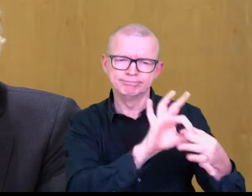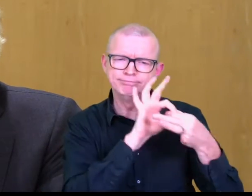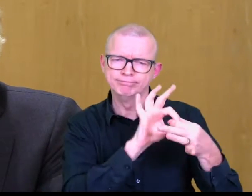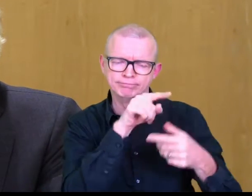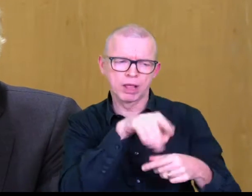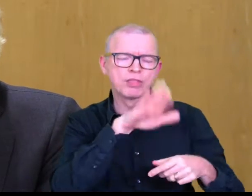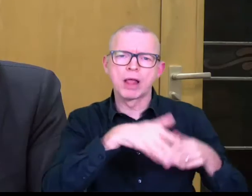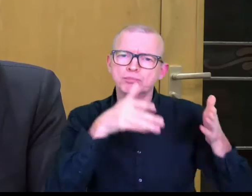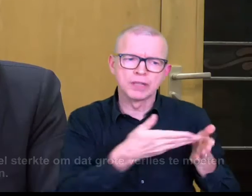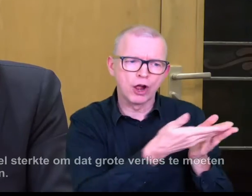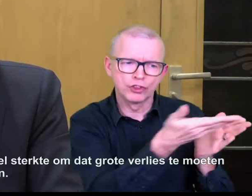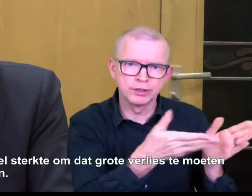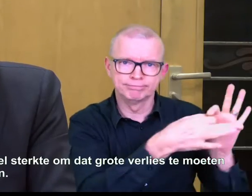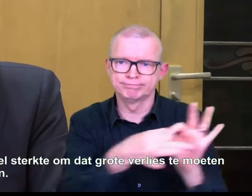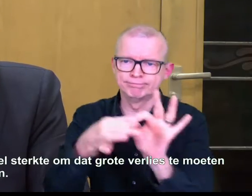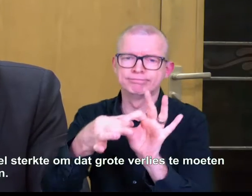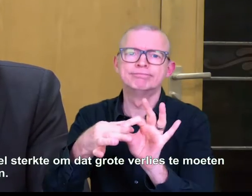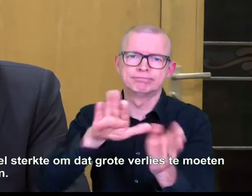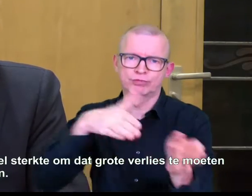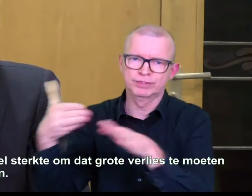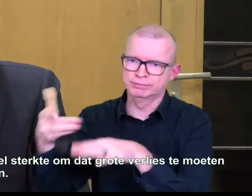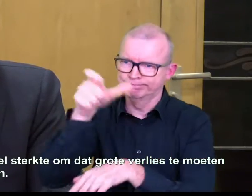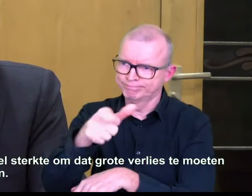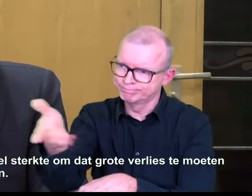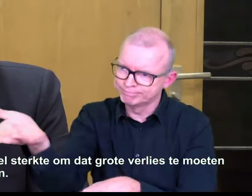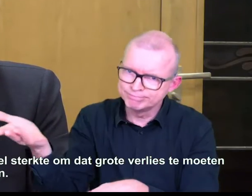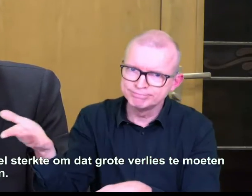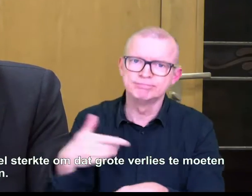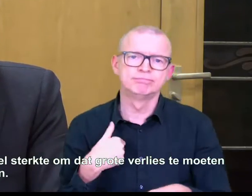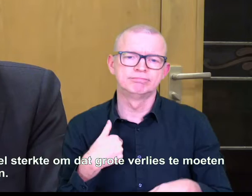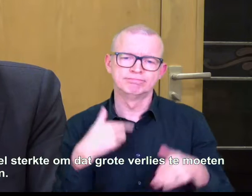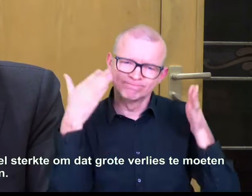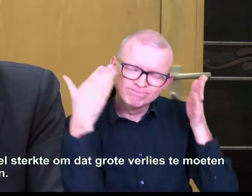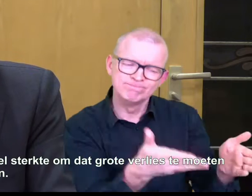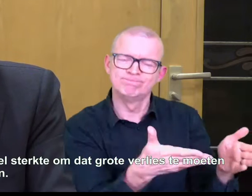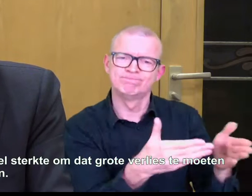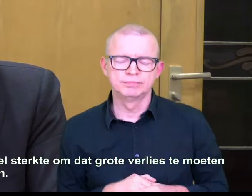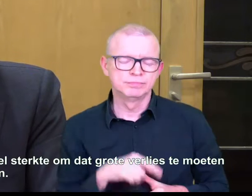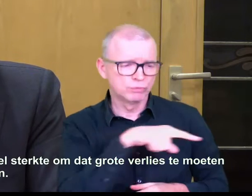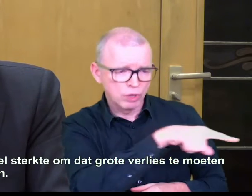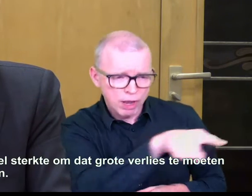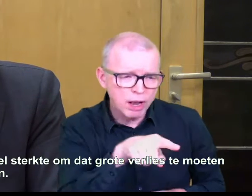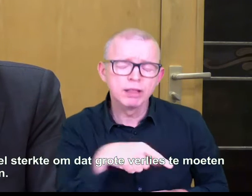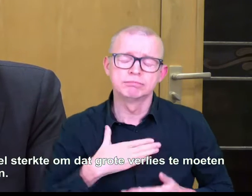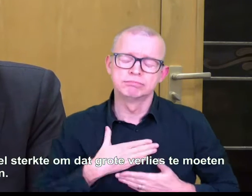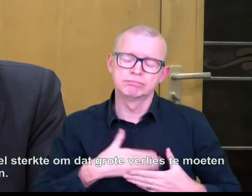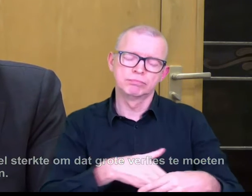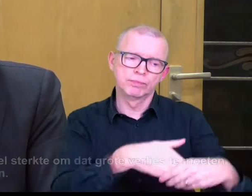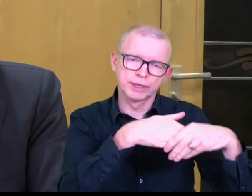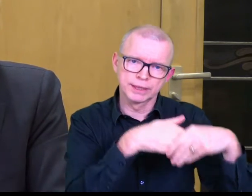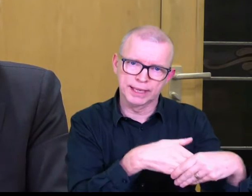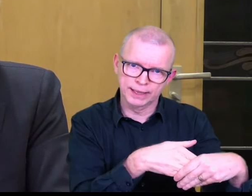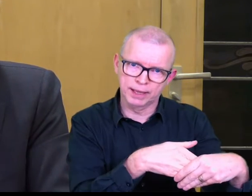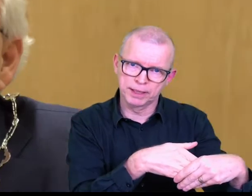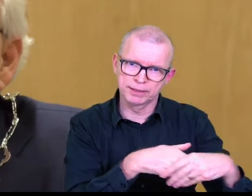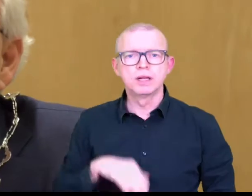slachtoffers. Mijn innige deelneming, en ik wens u heel veel sterkte om dat grote verlies te moeten